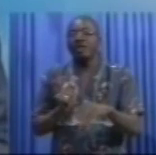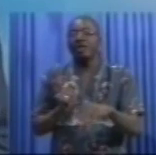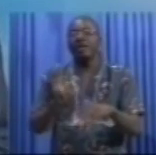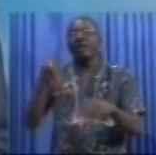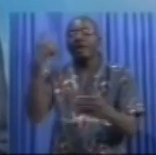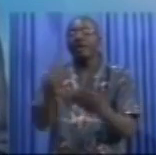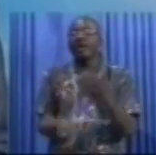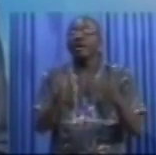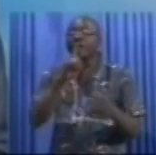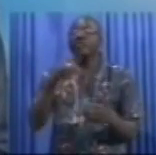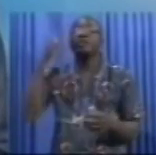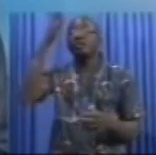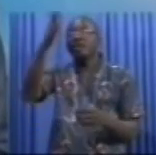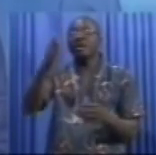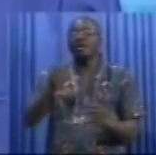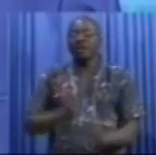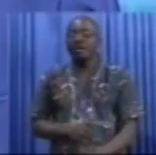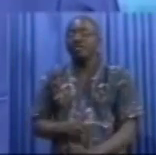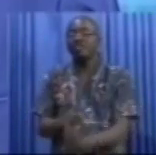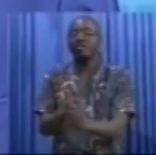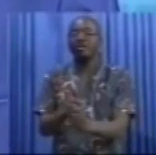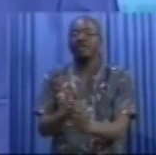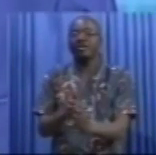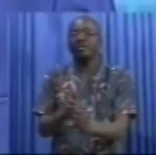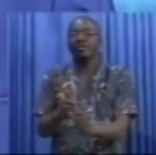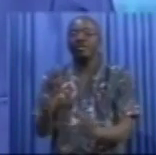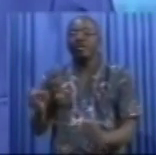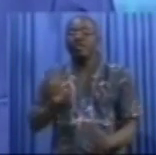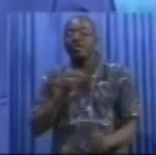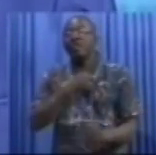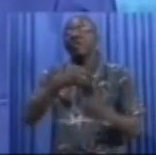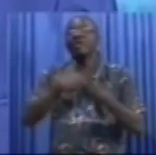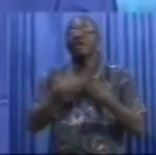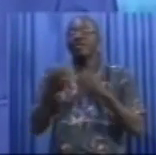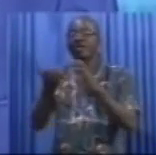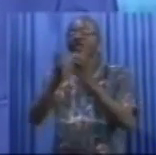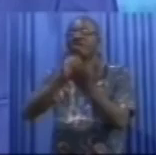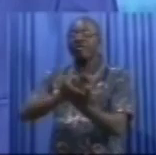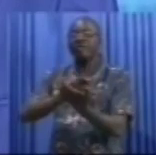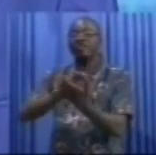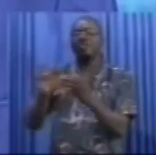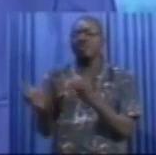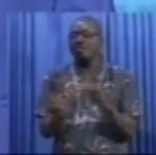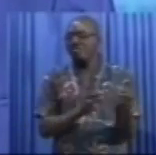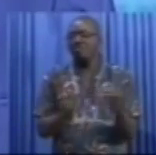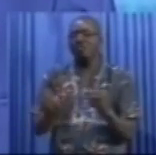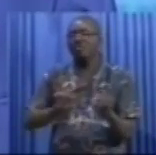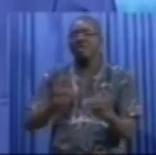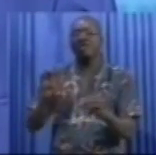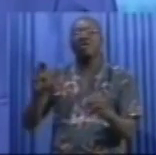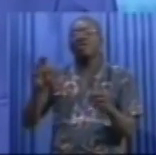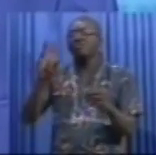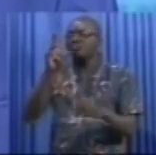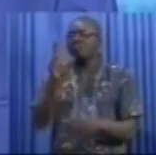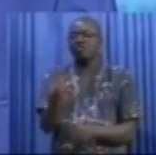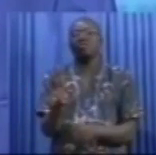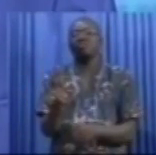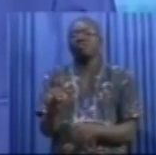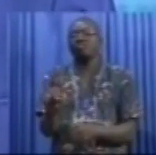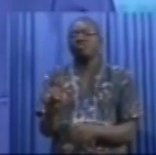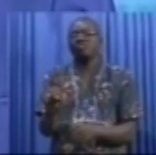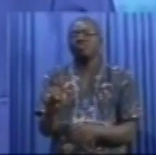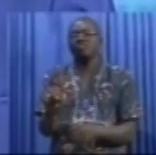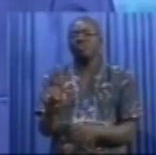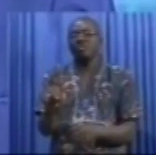suite? Naturellement, nous avons en face une manifestation non autorisée. Et la loi